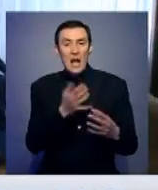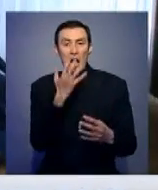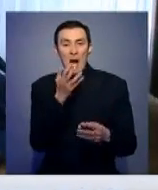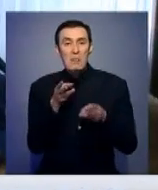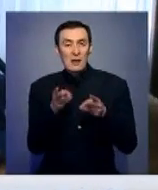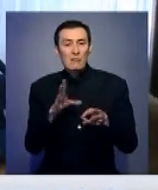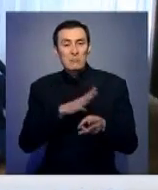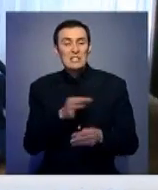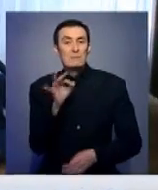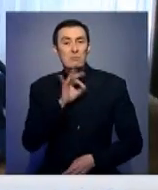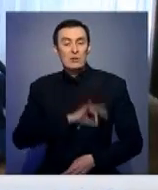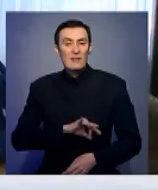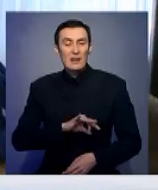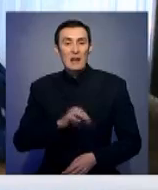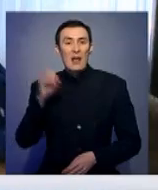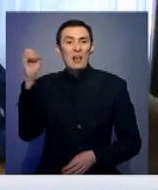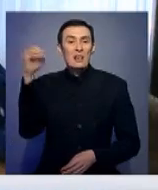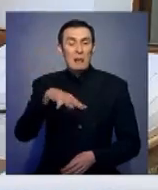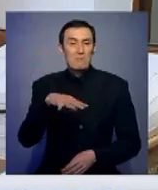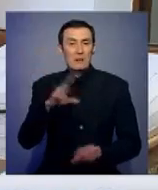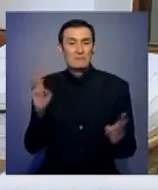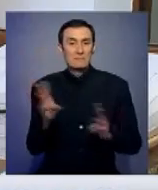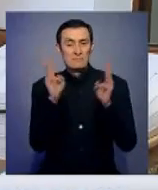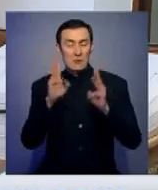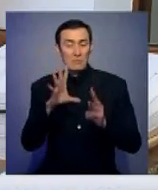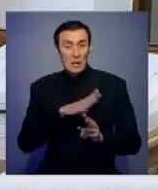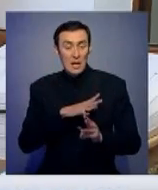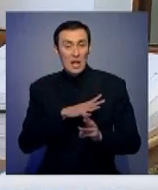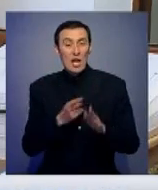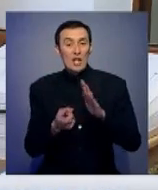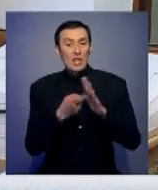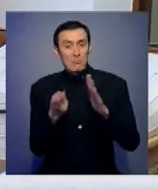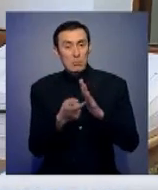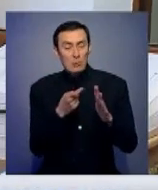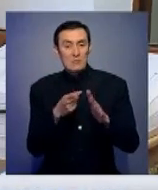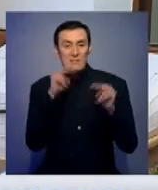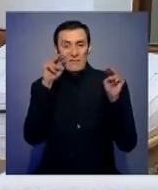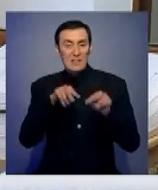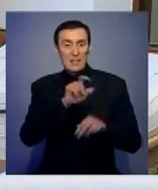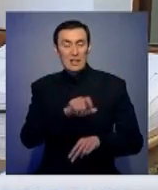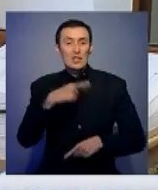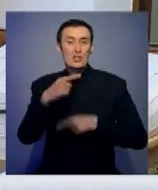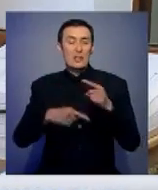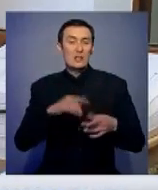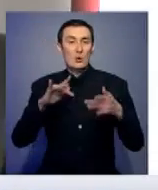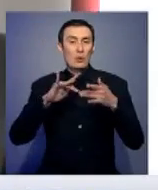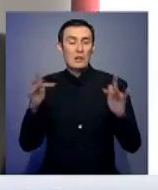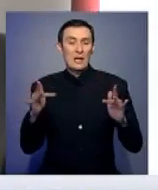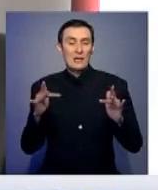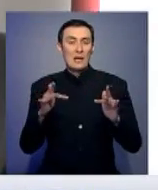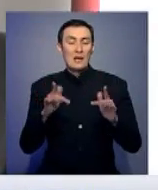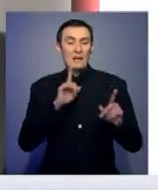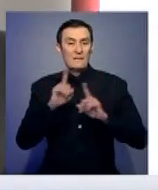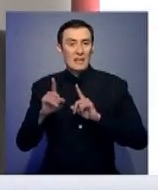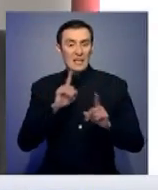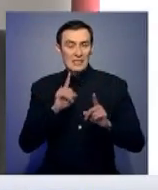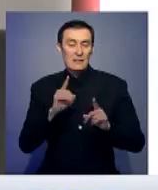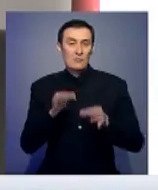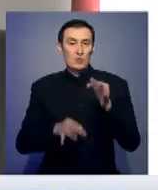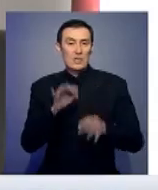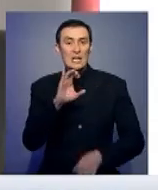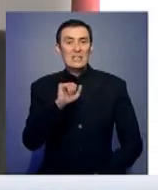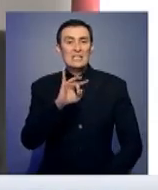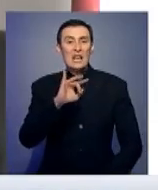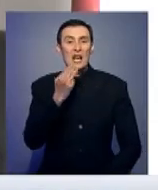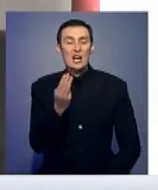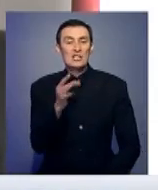людей использовалась паяльная лампа. Отмечу, допрос свидетелей ведется посредством онлайн-конференции в передвижном суде